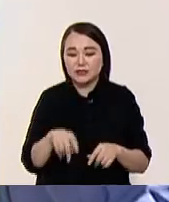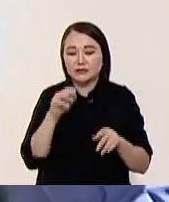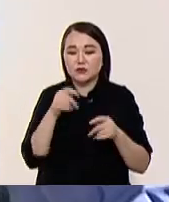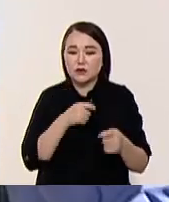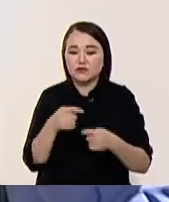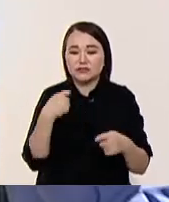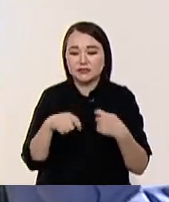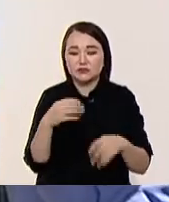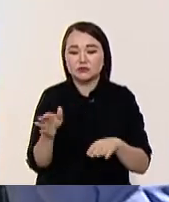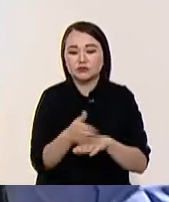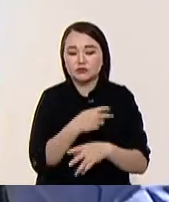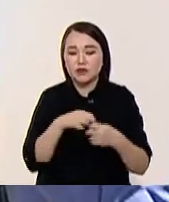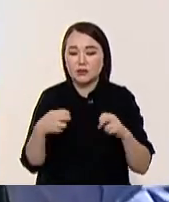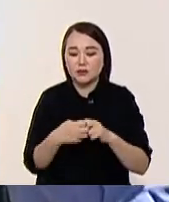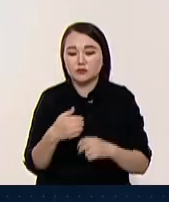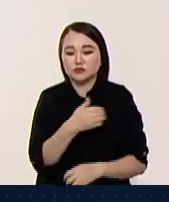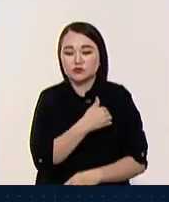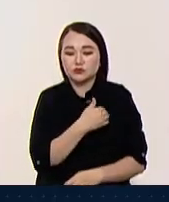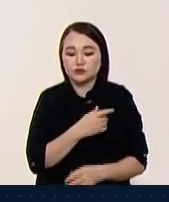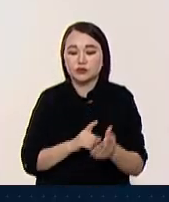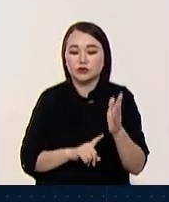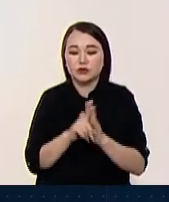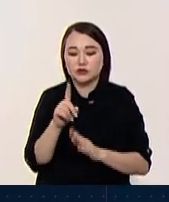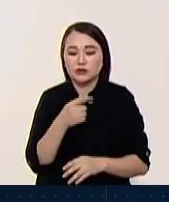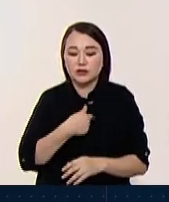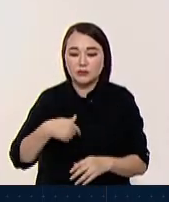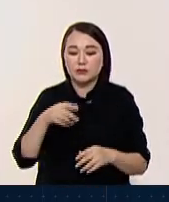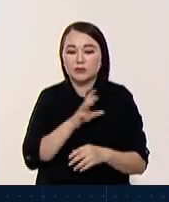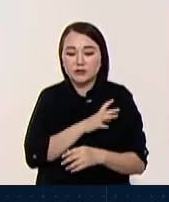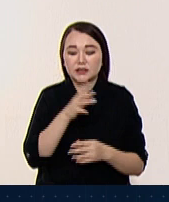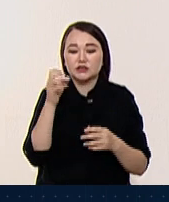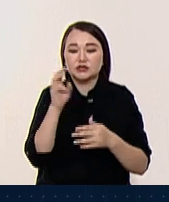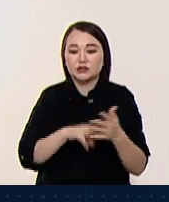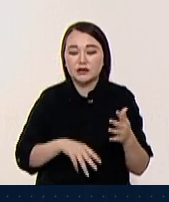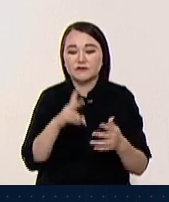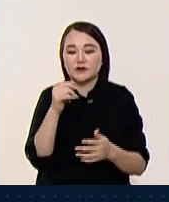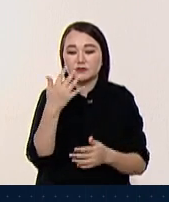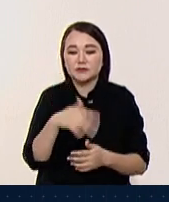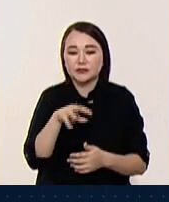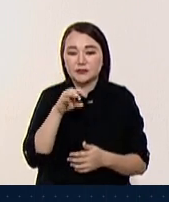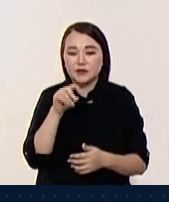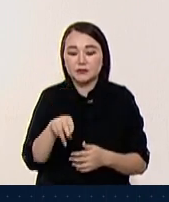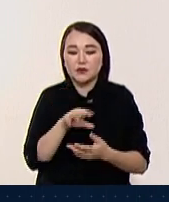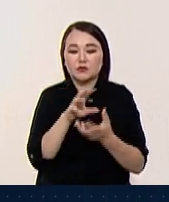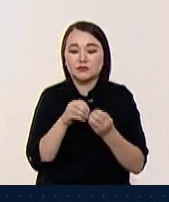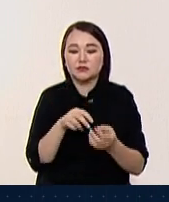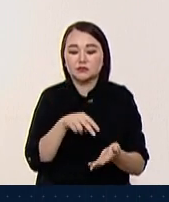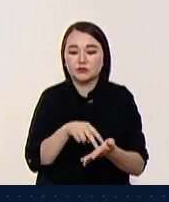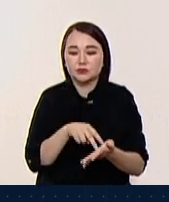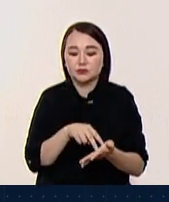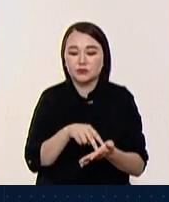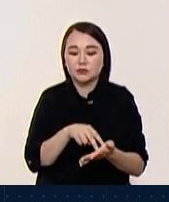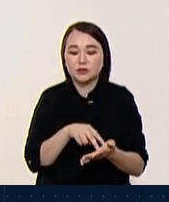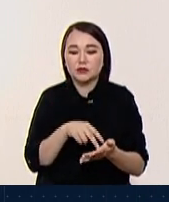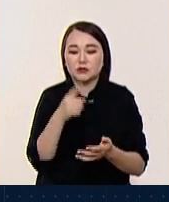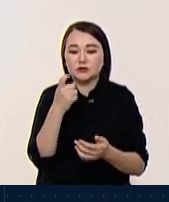уже принялось к устранению проблем. Нами было наложено 50 штраф по 50 МРП, общей